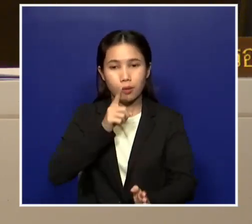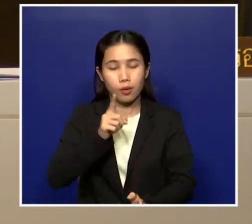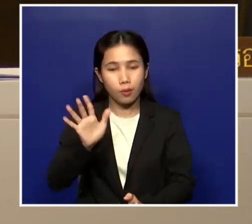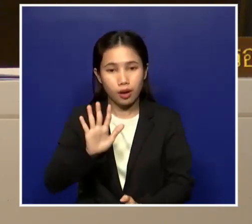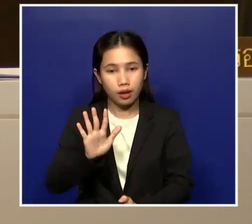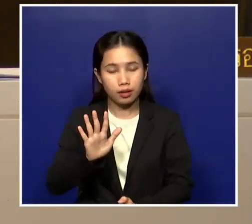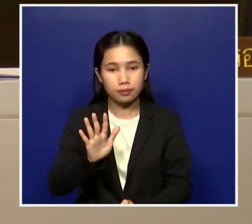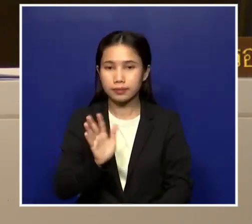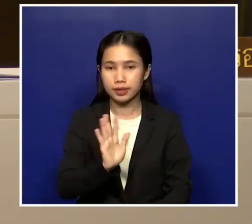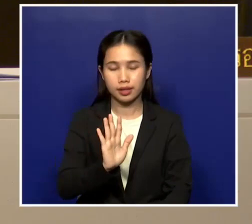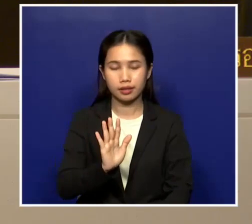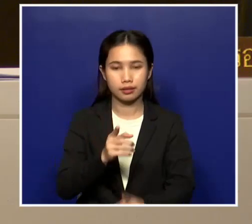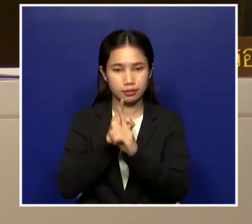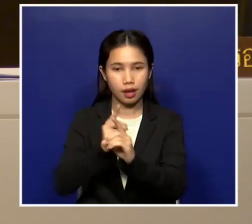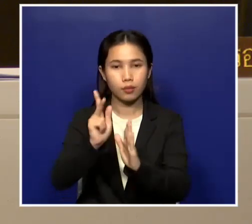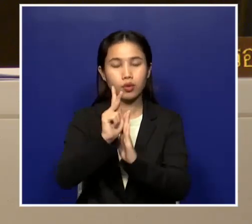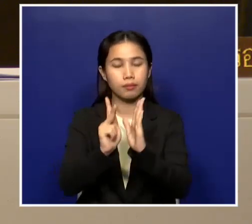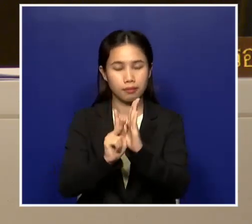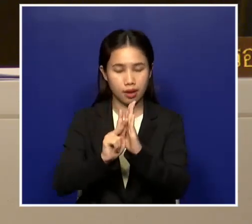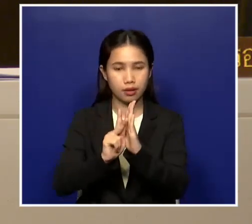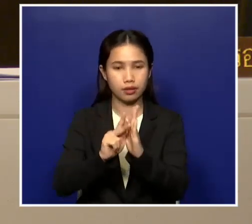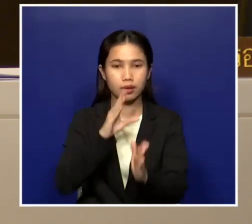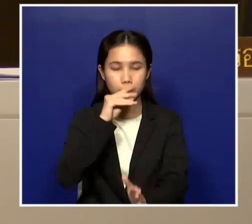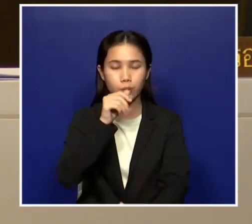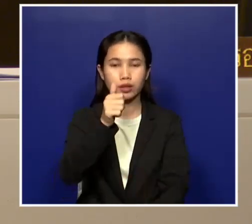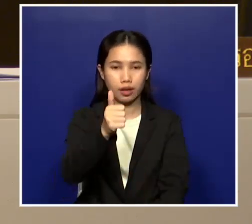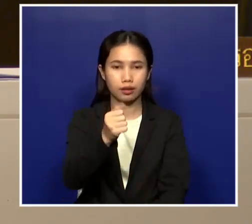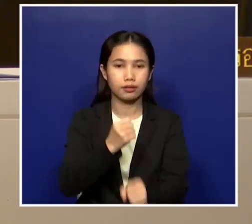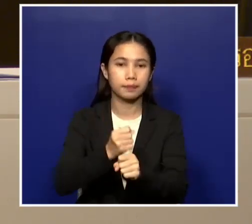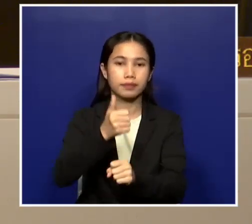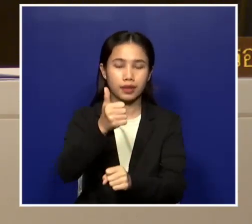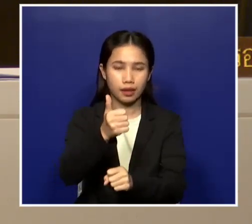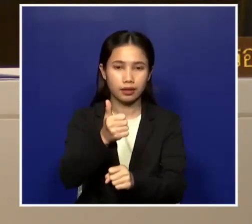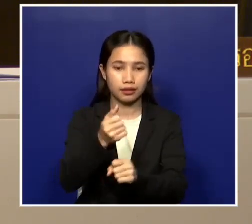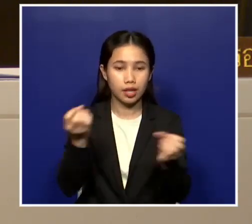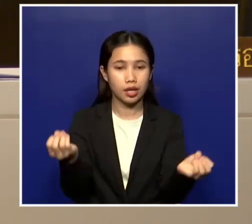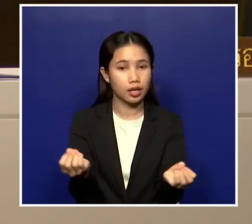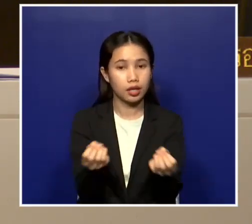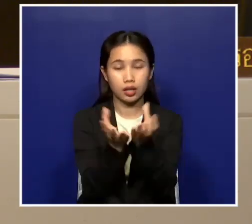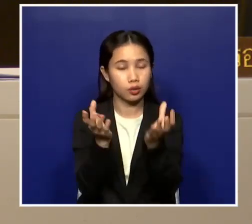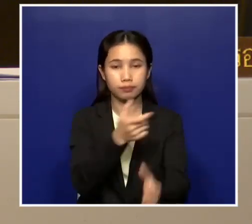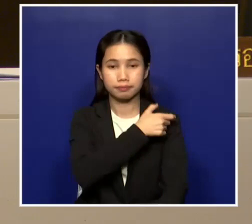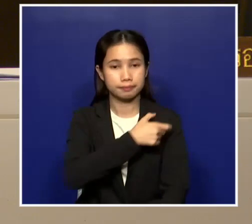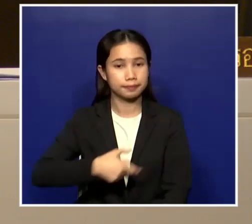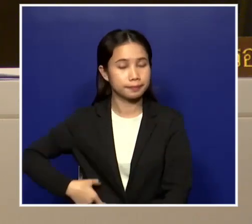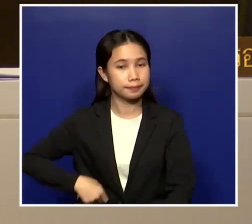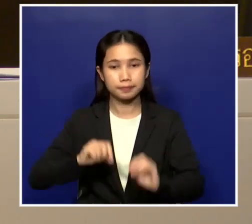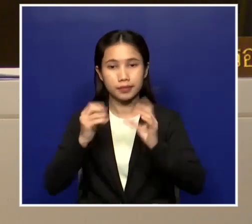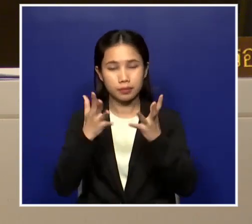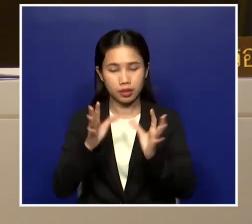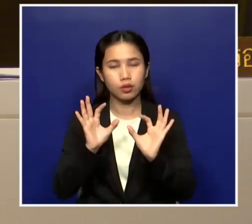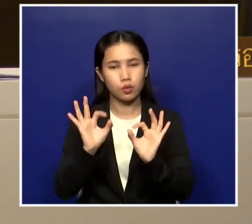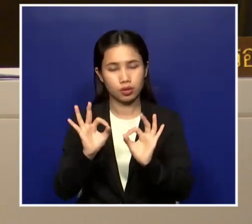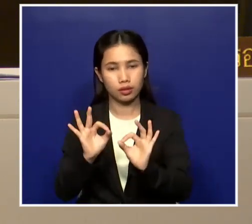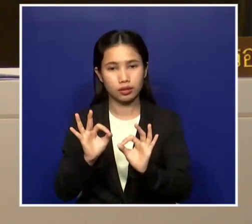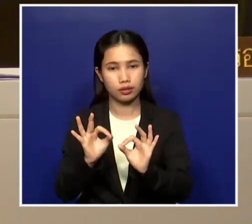ใจเพราะนั้นยังอยู่ในกรอบที่ถือว่ากล่าวหานายรัฐมนตรีและไม่กระทบต่อสถาบันพระมหากษัตริย์ผมยืนยันนะจ